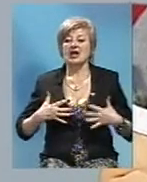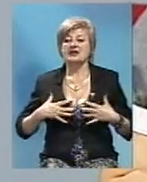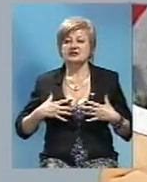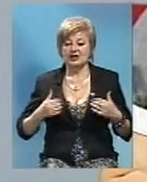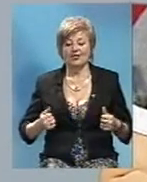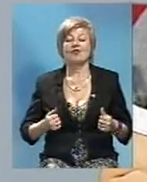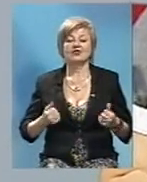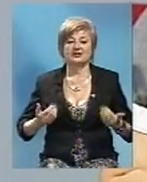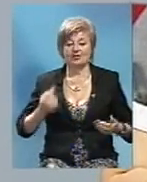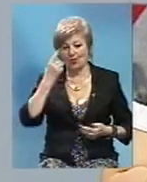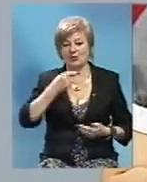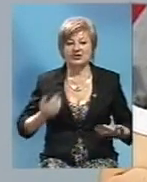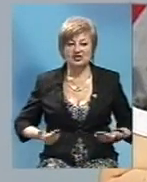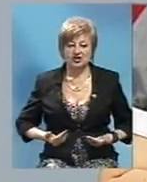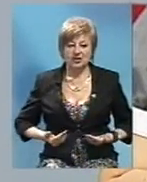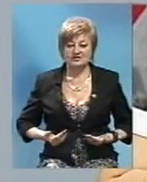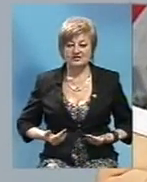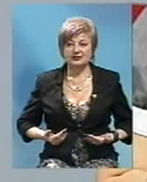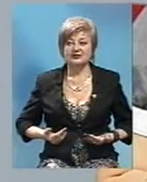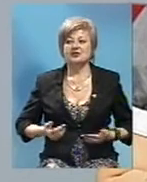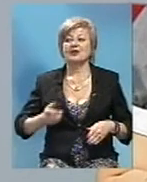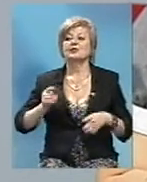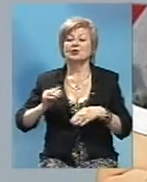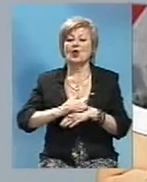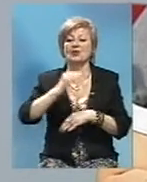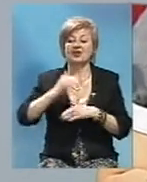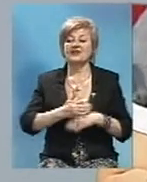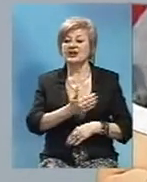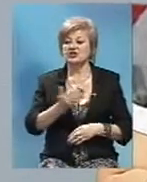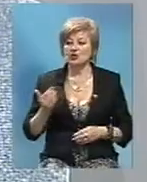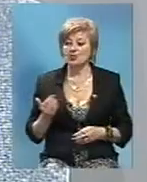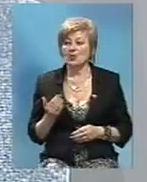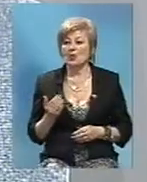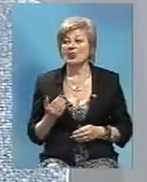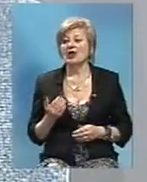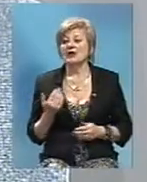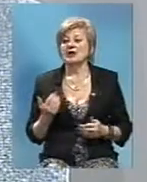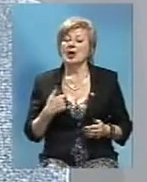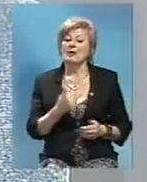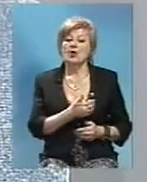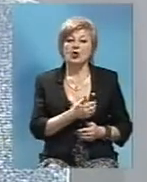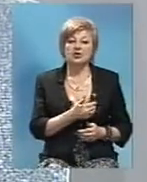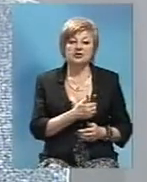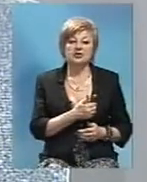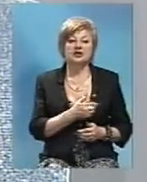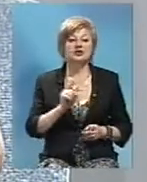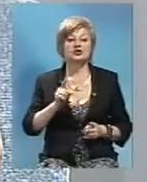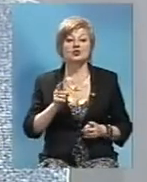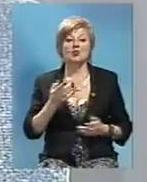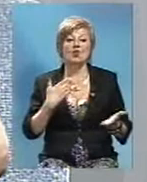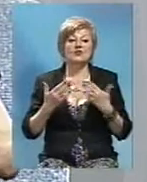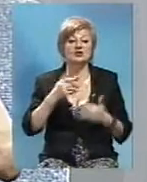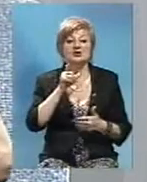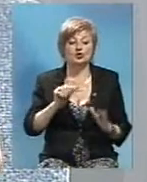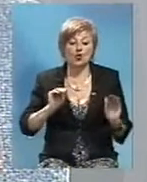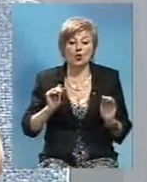життя». І доброго вечора, Владиславе. Власне, я би і хотіла, щоб ви віталися глядачами і слухачами,